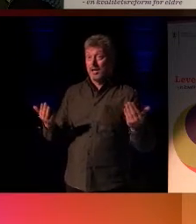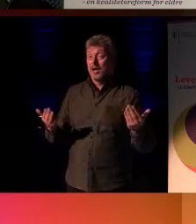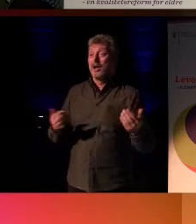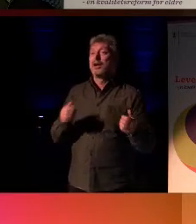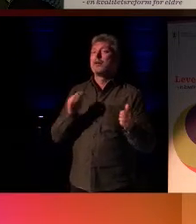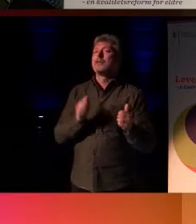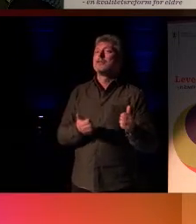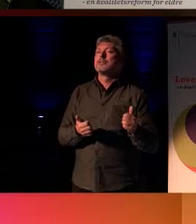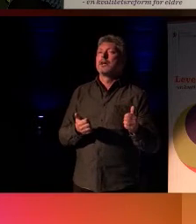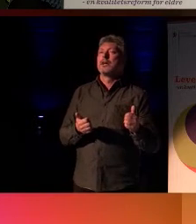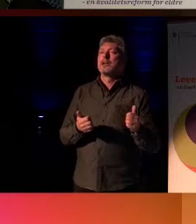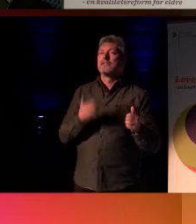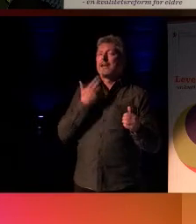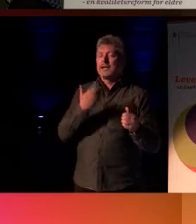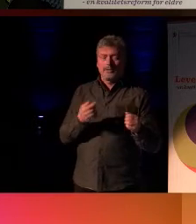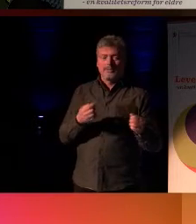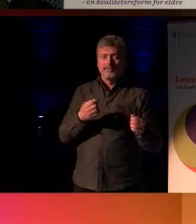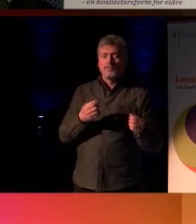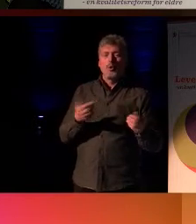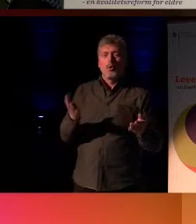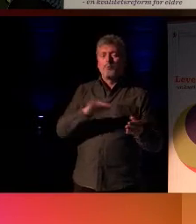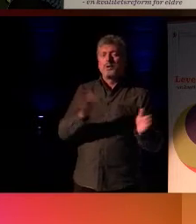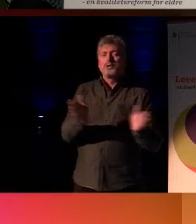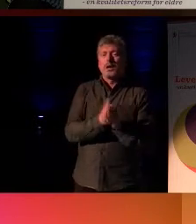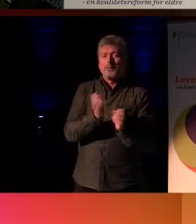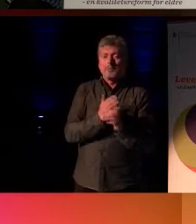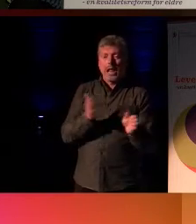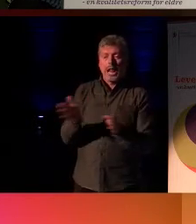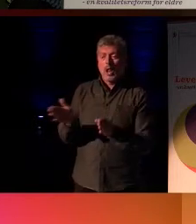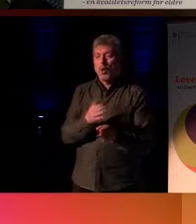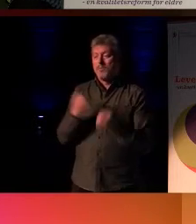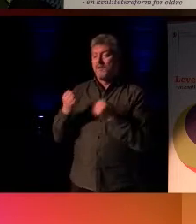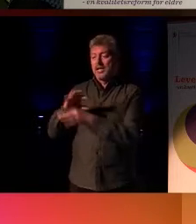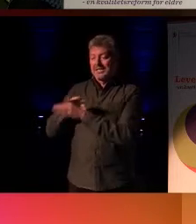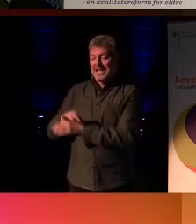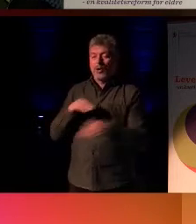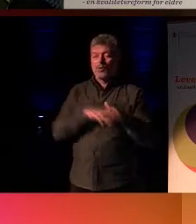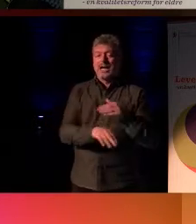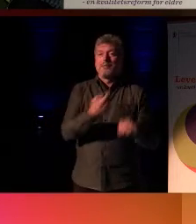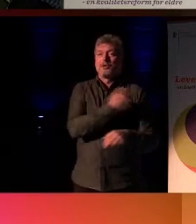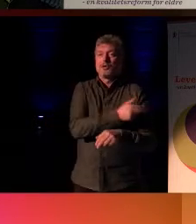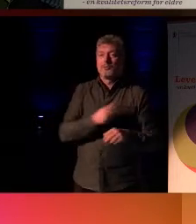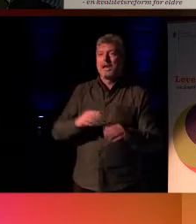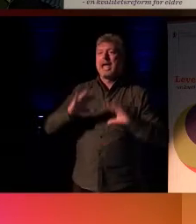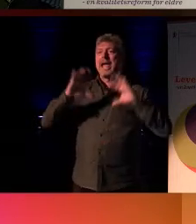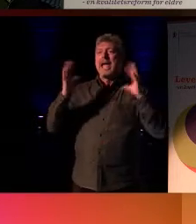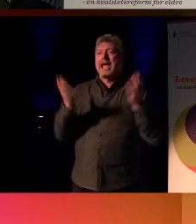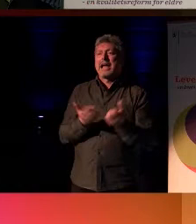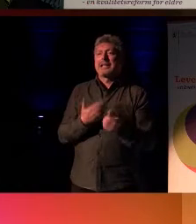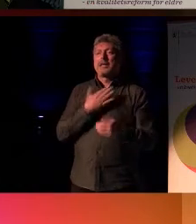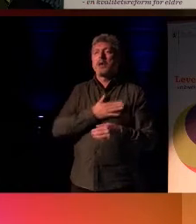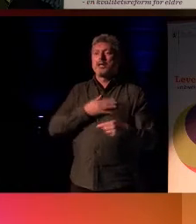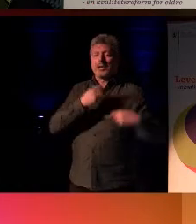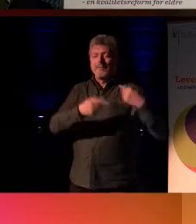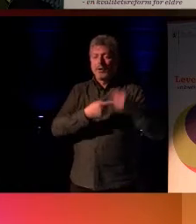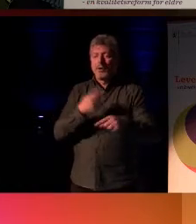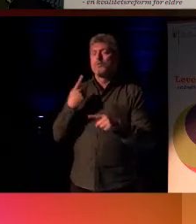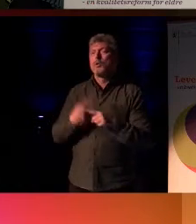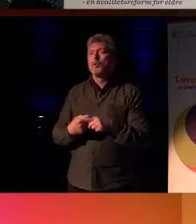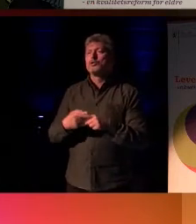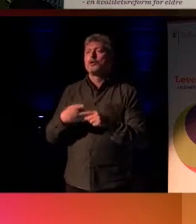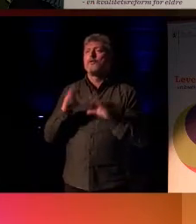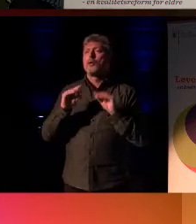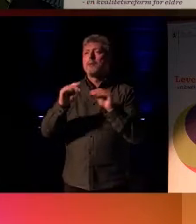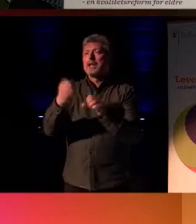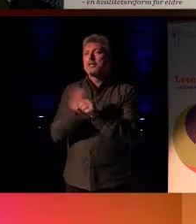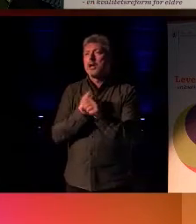omhandle samarbeid mellom fastlege og hjemmesykepleie, helhetlig pasientforløp og forbedringsarbeid i